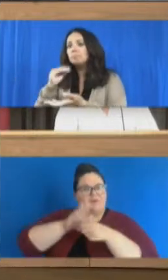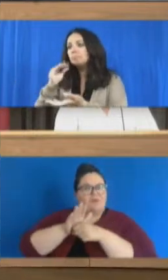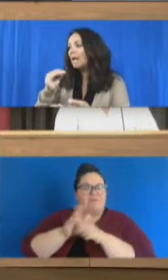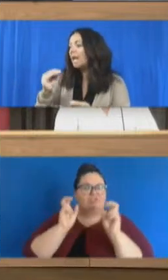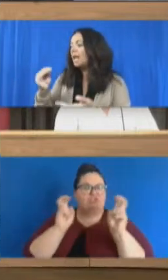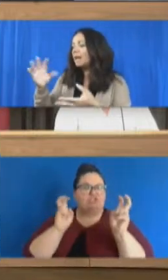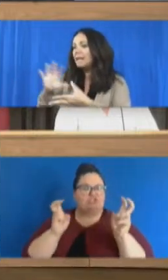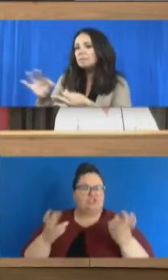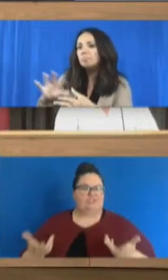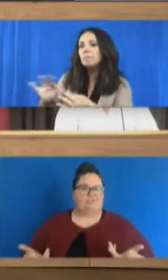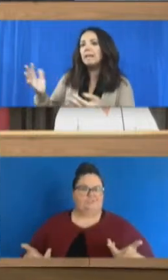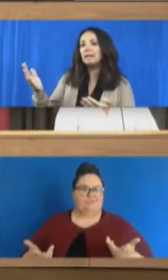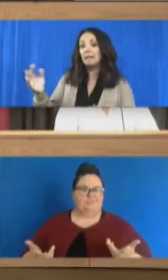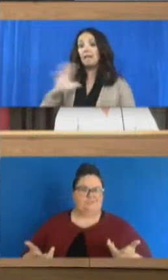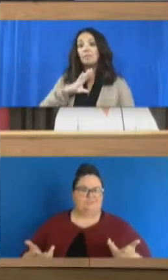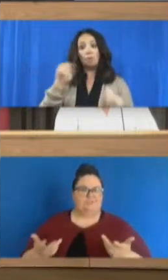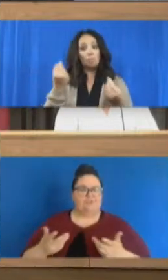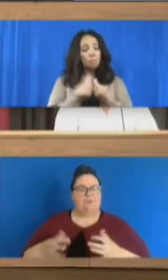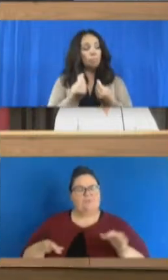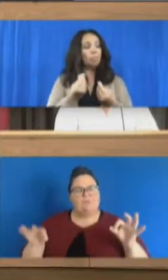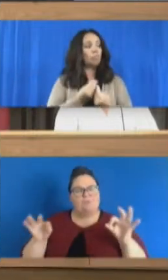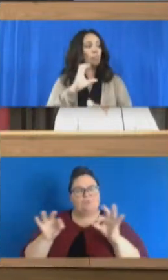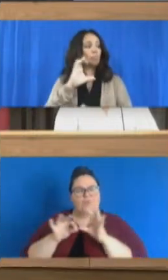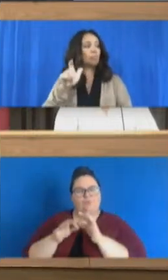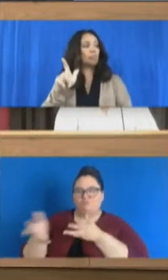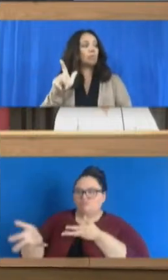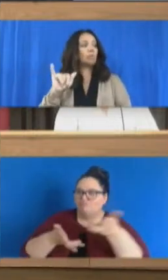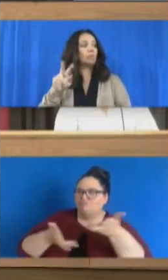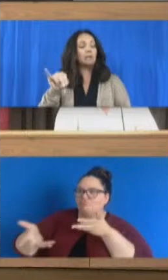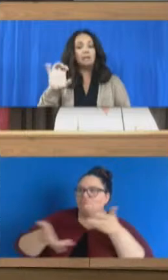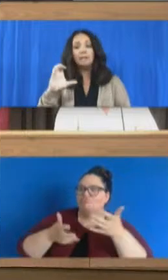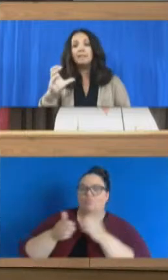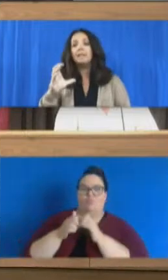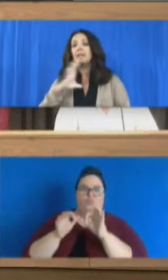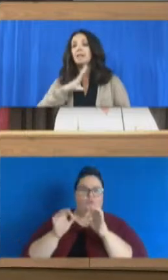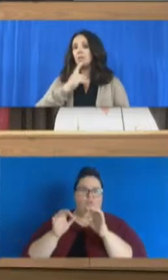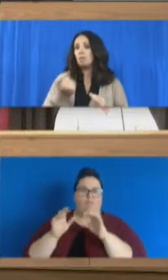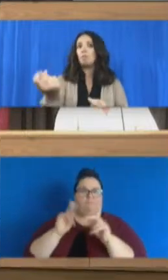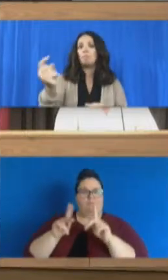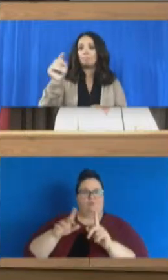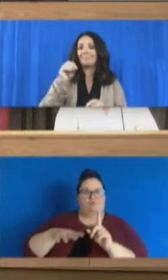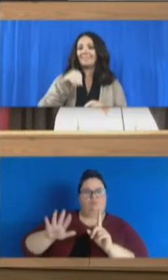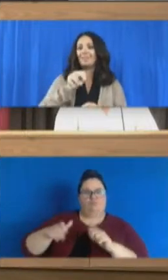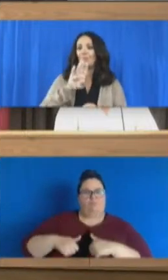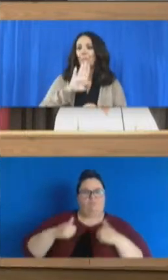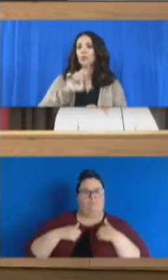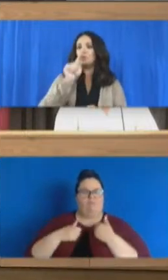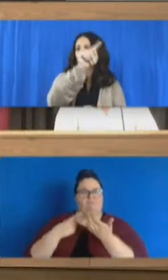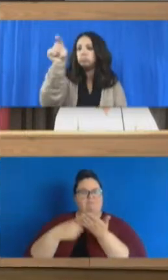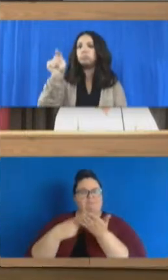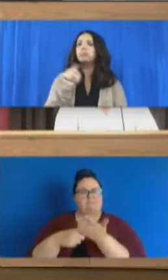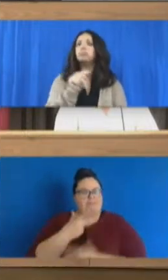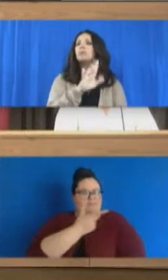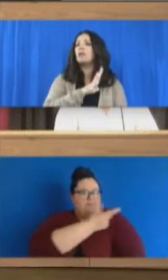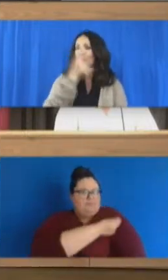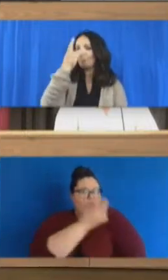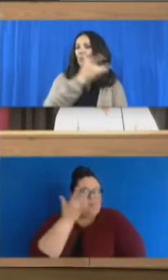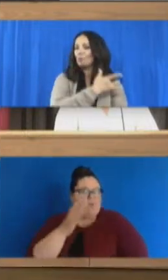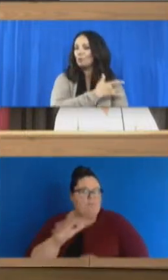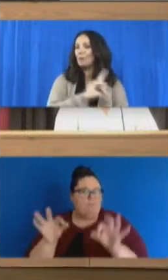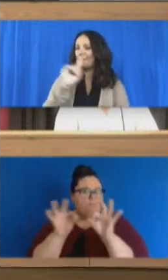Oui, et compte tenu de la façon dont ça fonctionne maintenant, pensez-vous qu'on va atteindre la phase verte avant le 2 août?